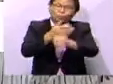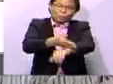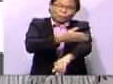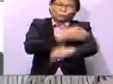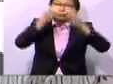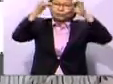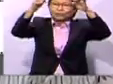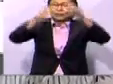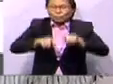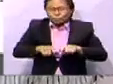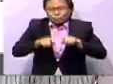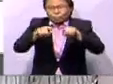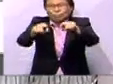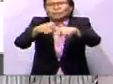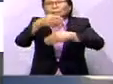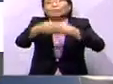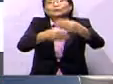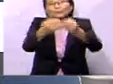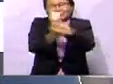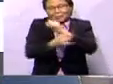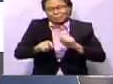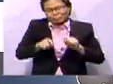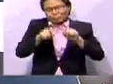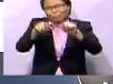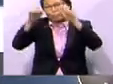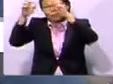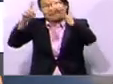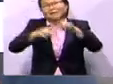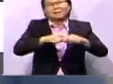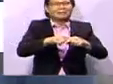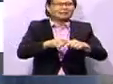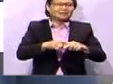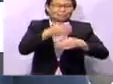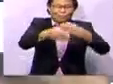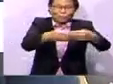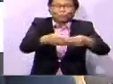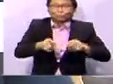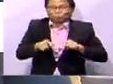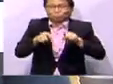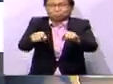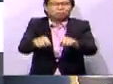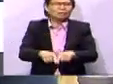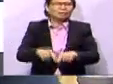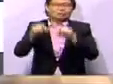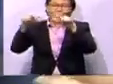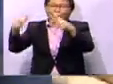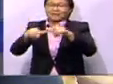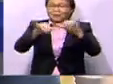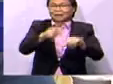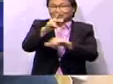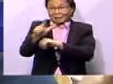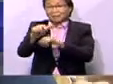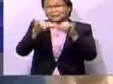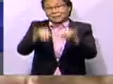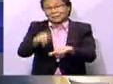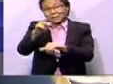itu bergerak seiring dengan kemajuan negara. Sikit sebanyak dia membantu kami lah dari golongan orang kata duduk KL tapi